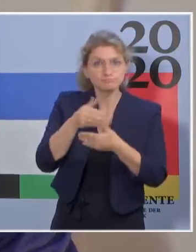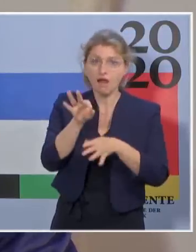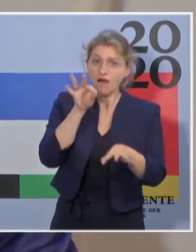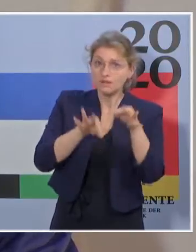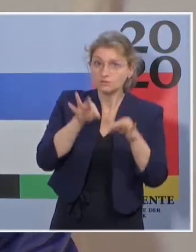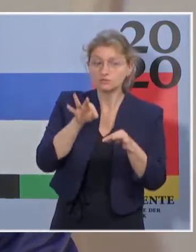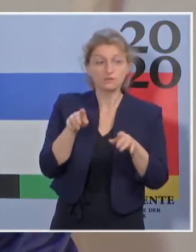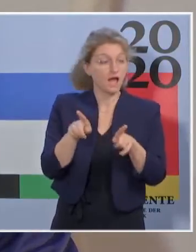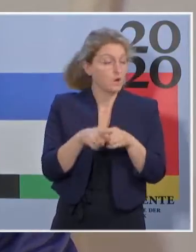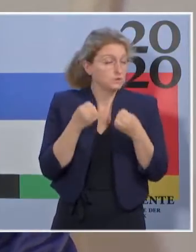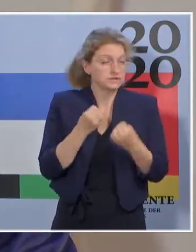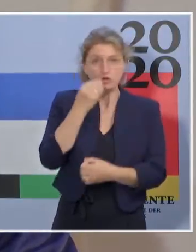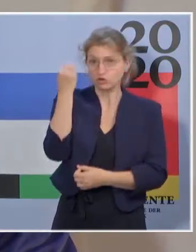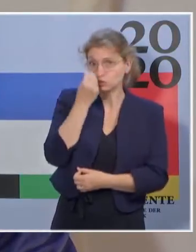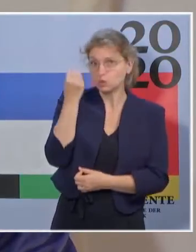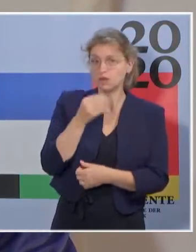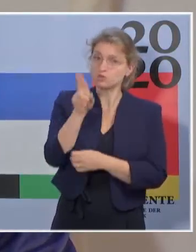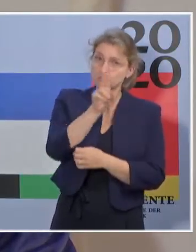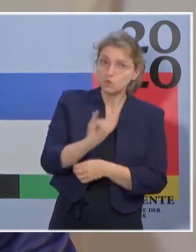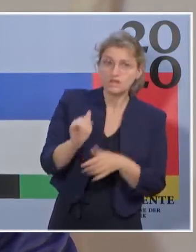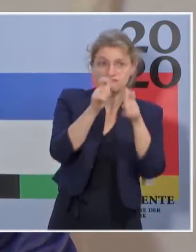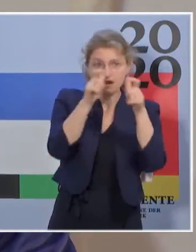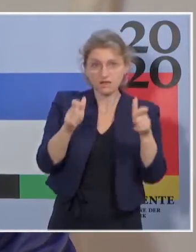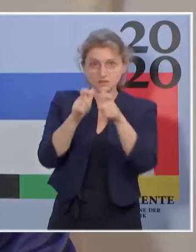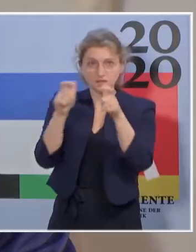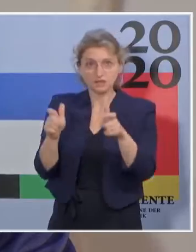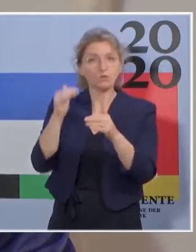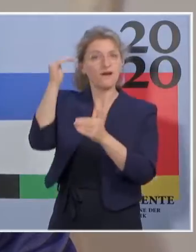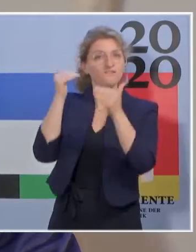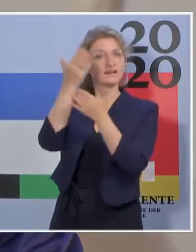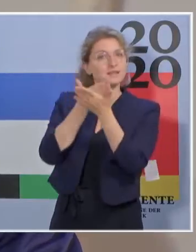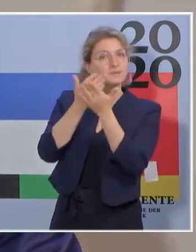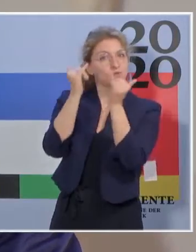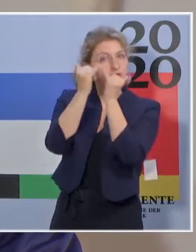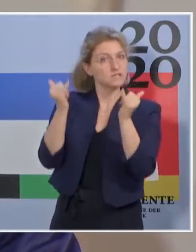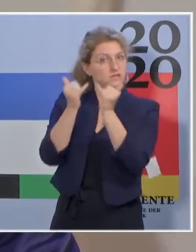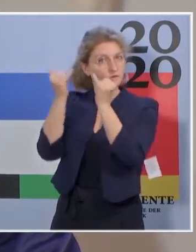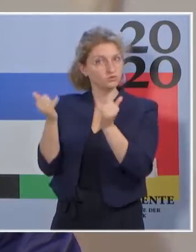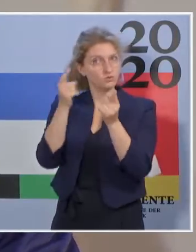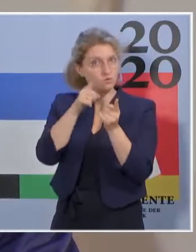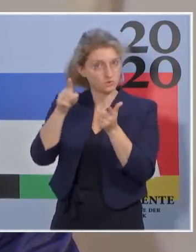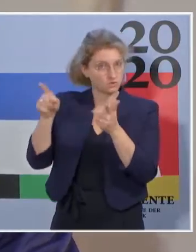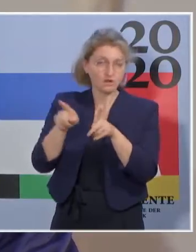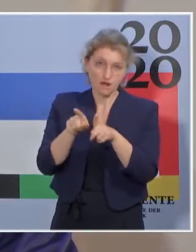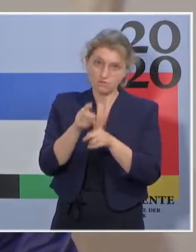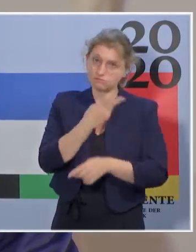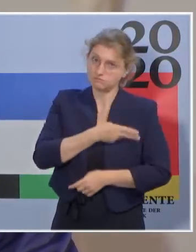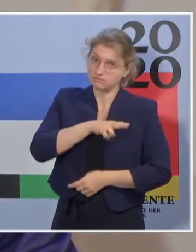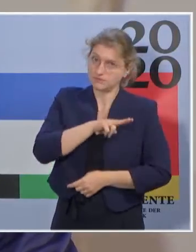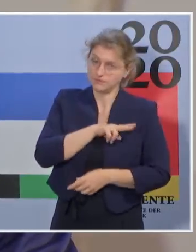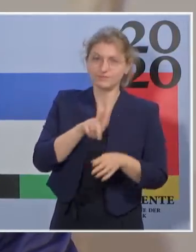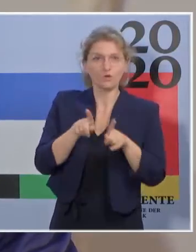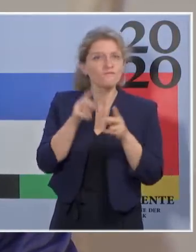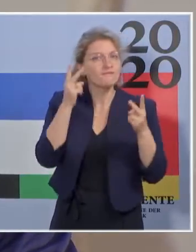Schulen, die Universitäten, Institutionen der Erwachsenenbildung und nicht zuletzt